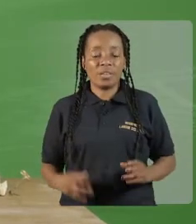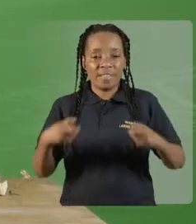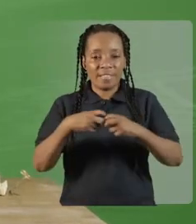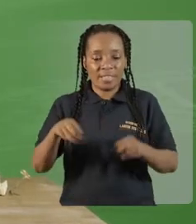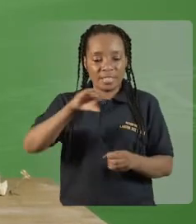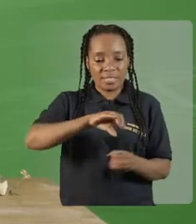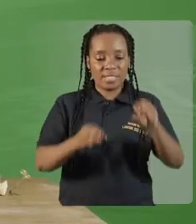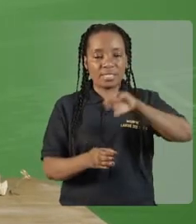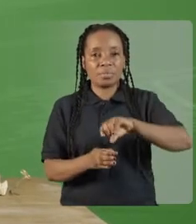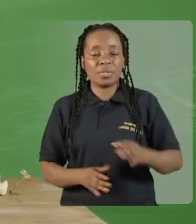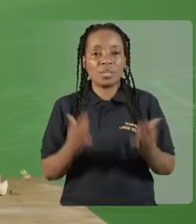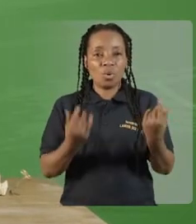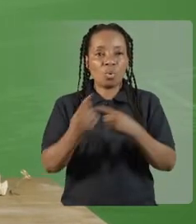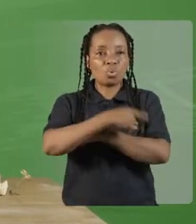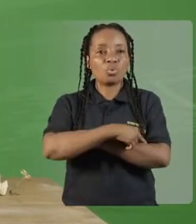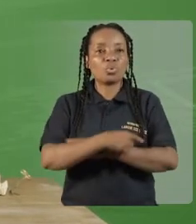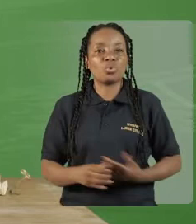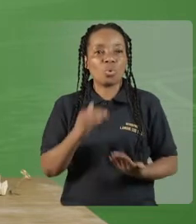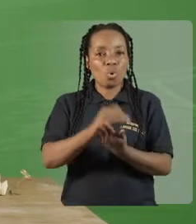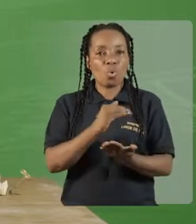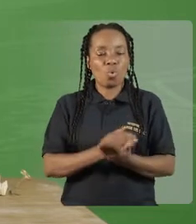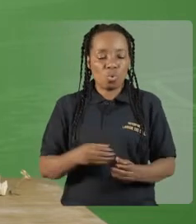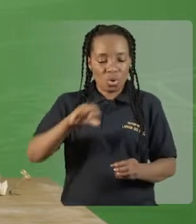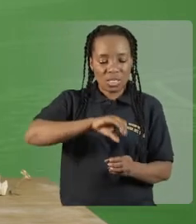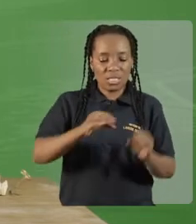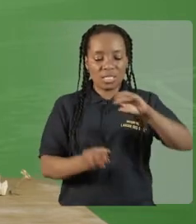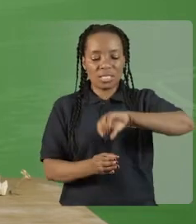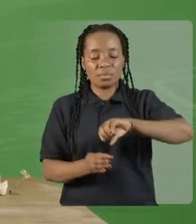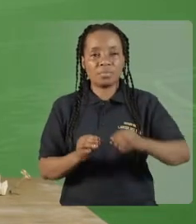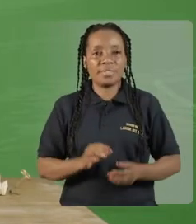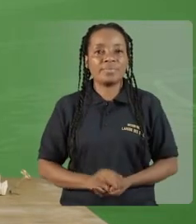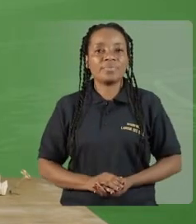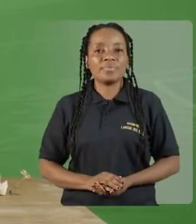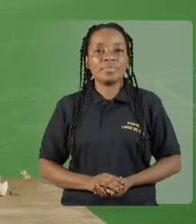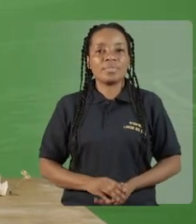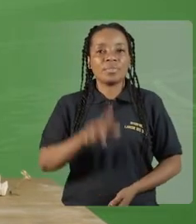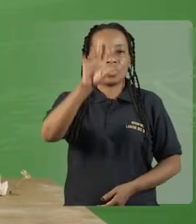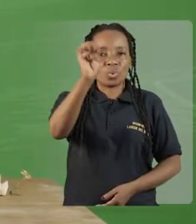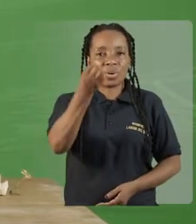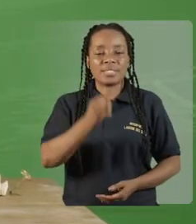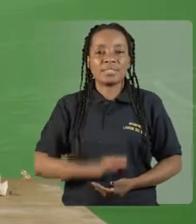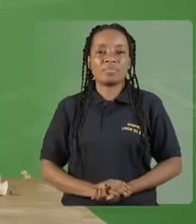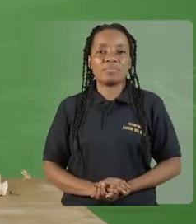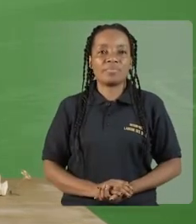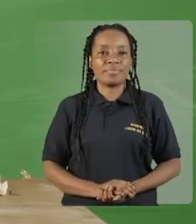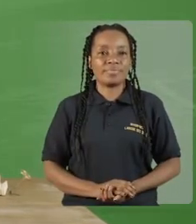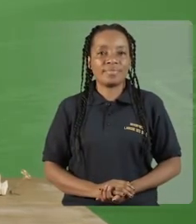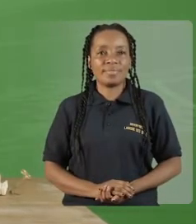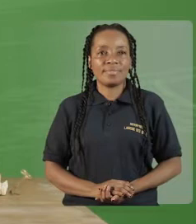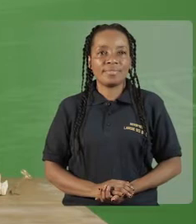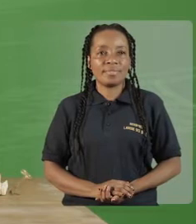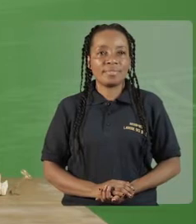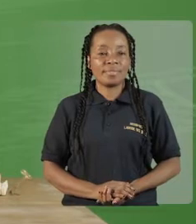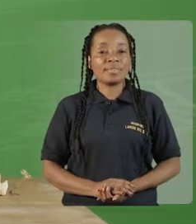Je vous présente aujourd'hui une leçon de chimie du niveau 3e.